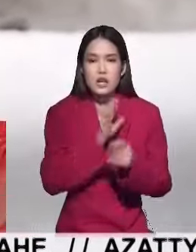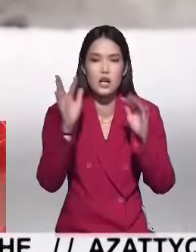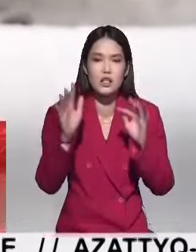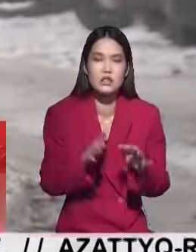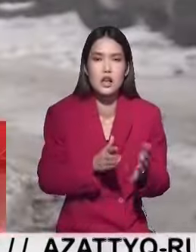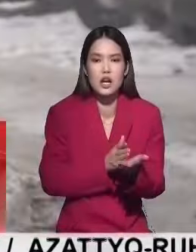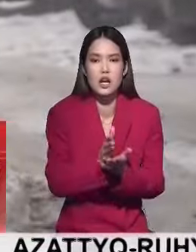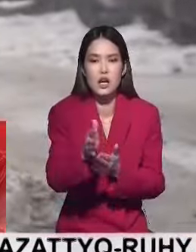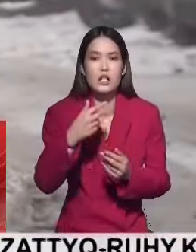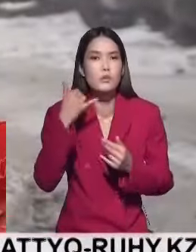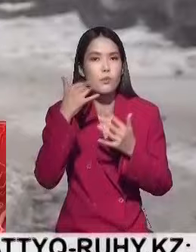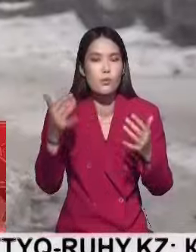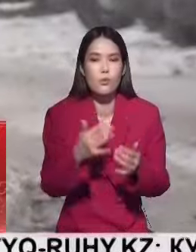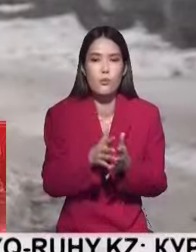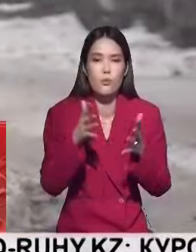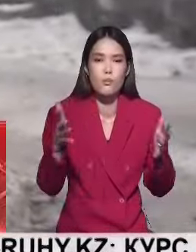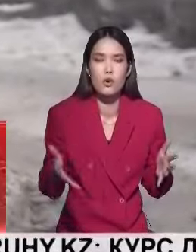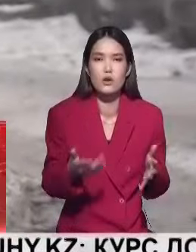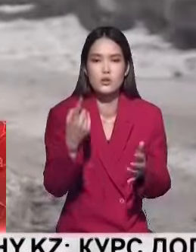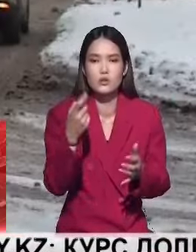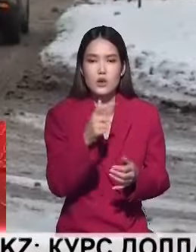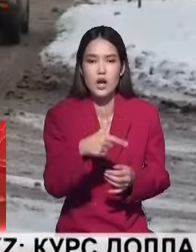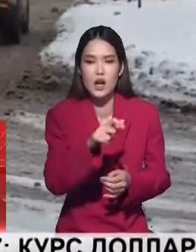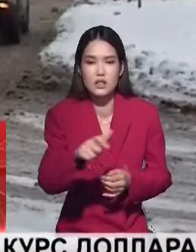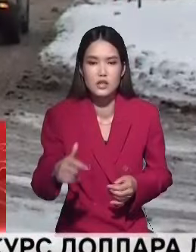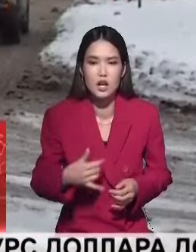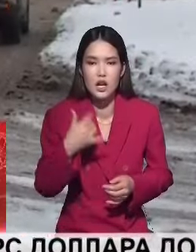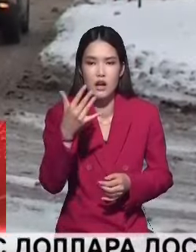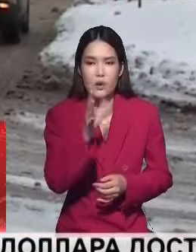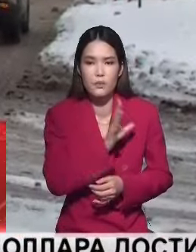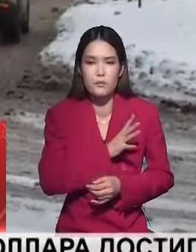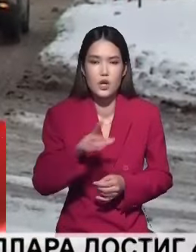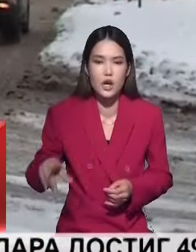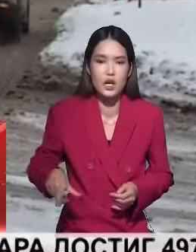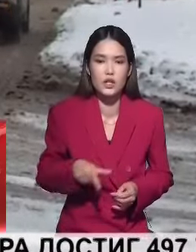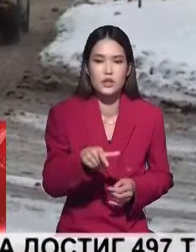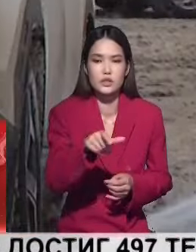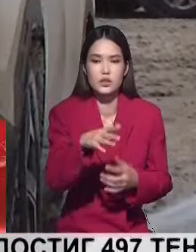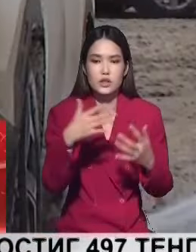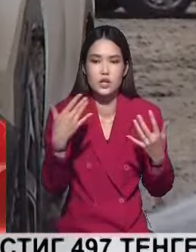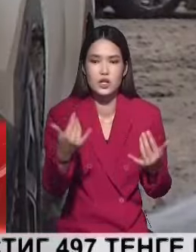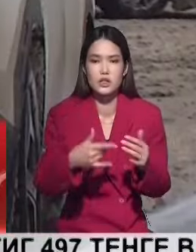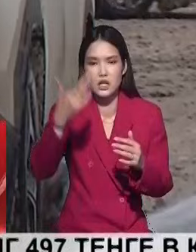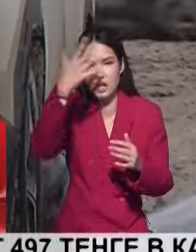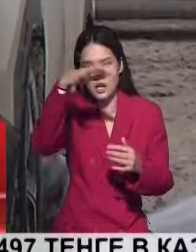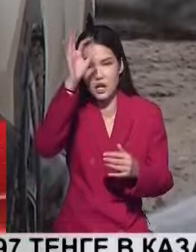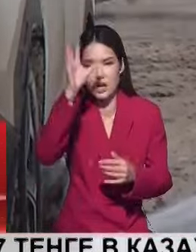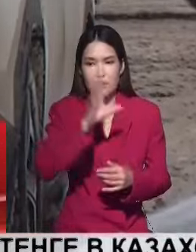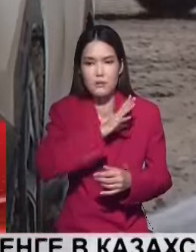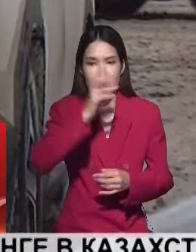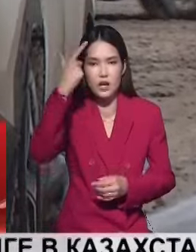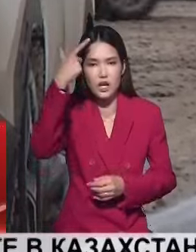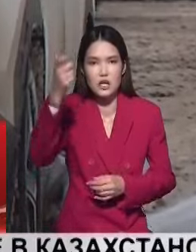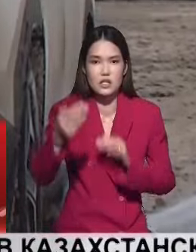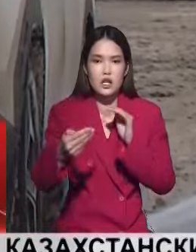в травмпункты обратились около сотни астанчан, 20 из них – дети. А на дорогах ситуация хуже. В департаменте полиции сообщили, что только